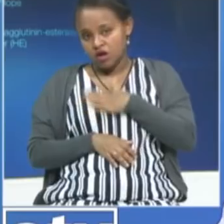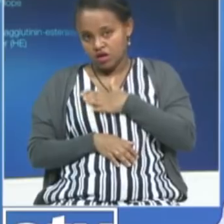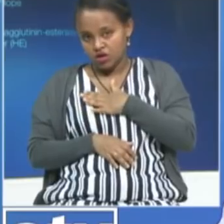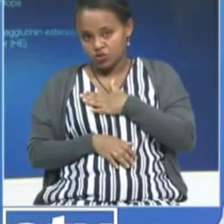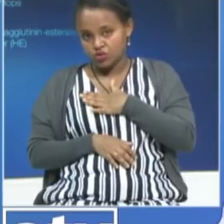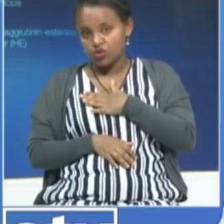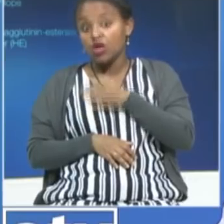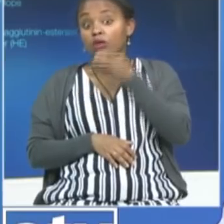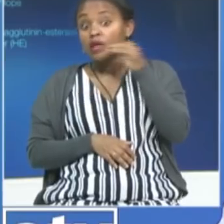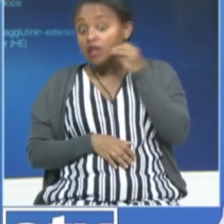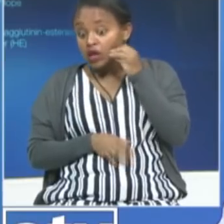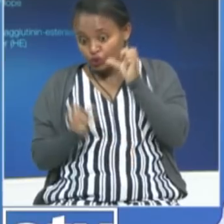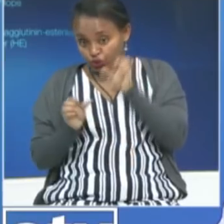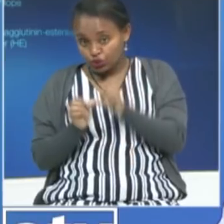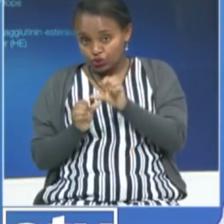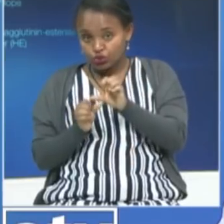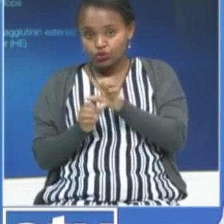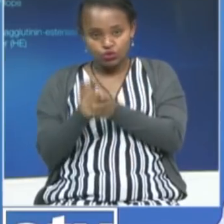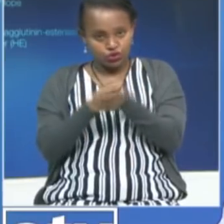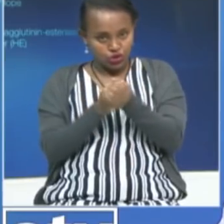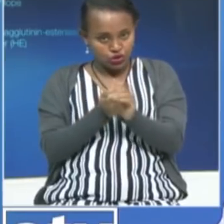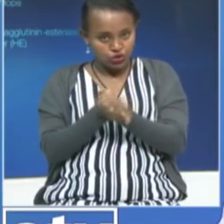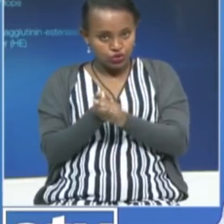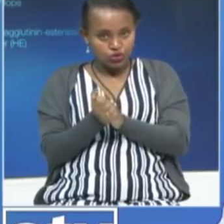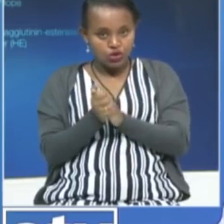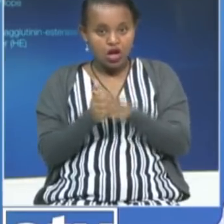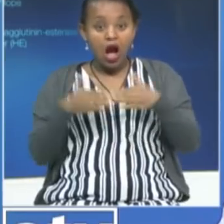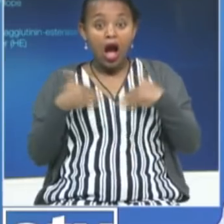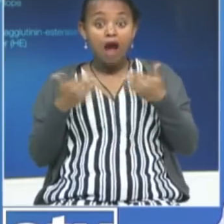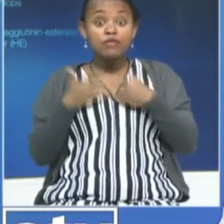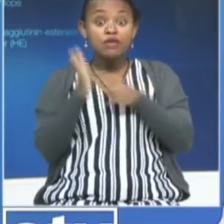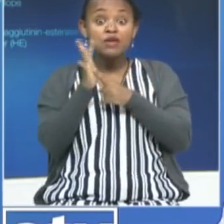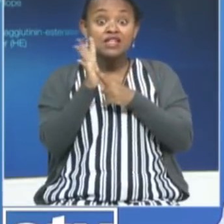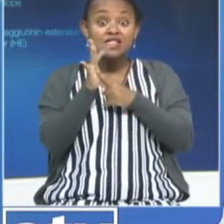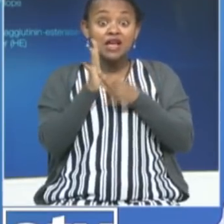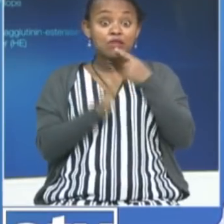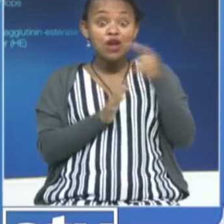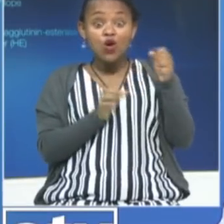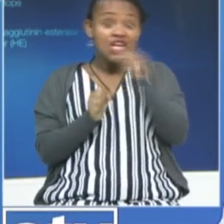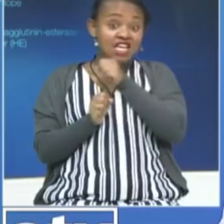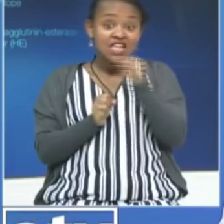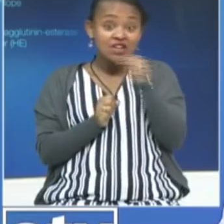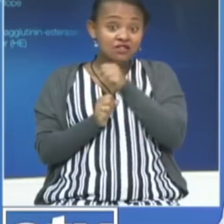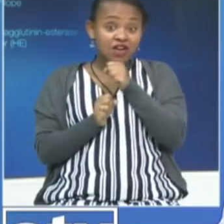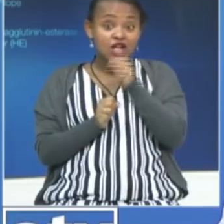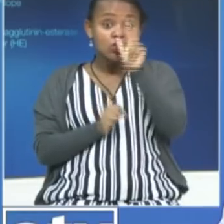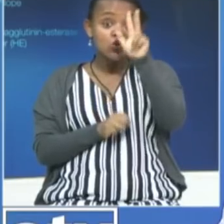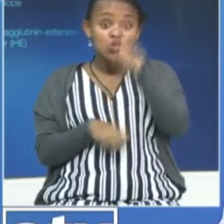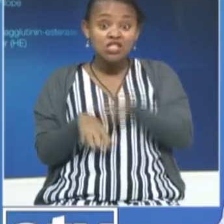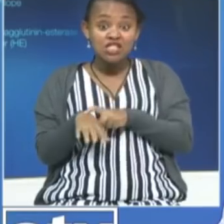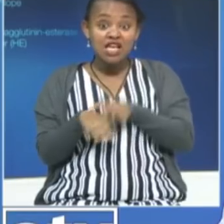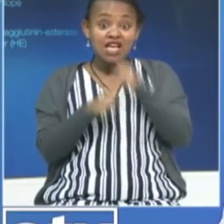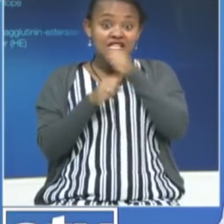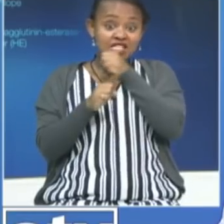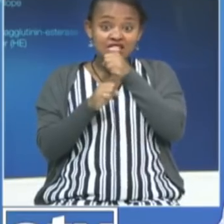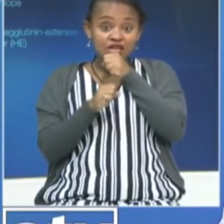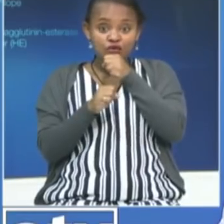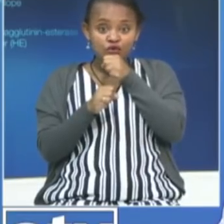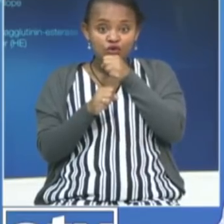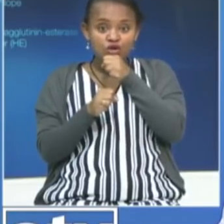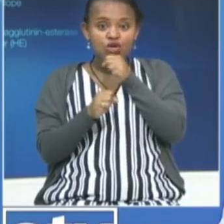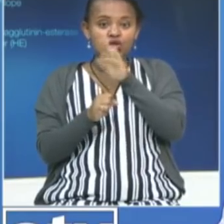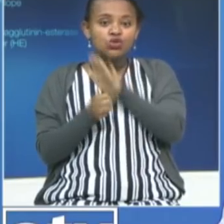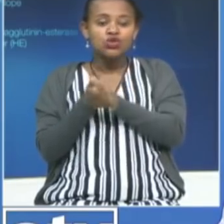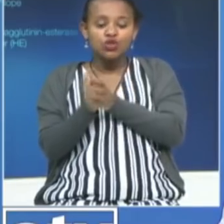እባካችሁ ቤታችሁ ቆዩ። እጆቻችሁን ሃፒ በርዝደይ የሚለውን እየዘፈናችሁ ለሶስት ጊዜ እስክትዘፍኑ እጆቻችሁን